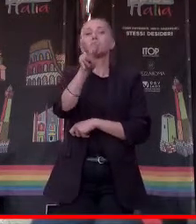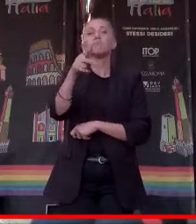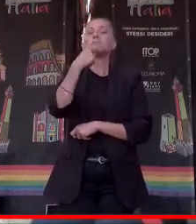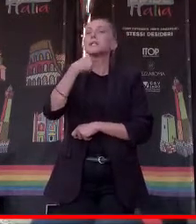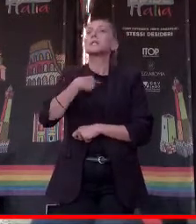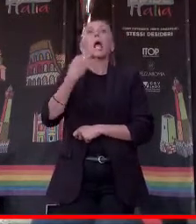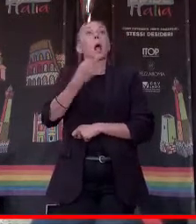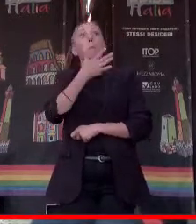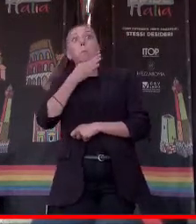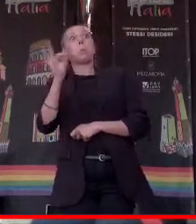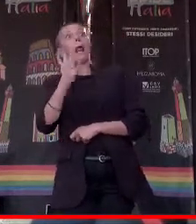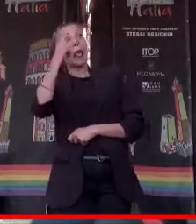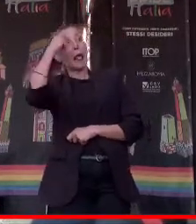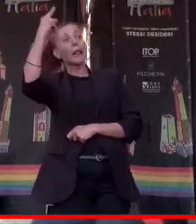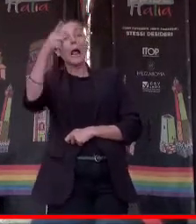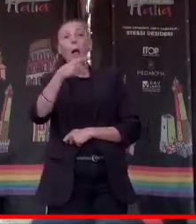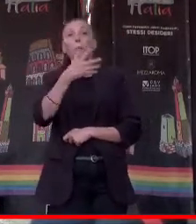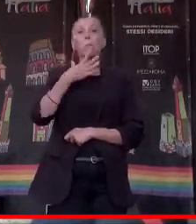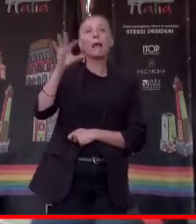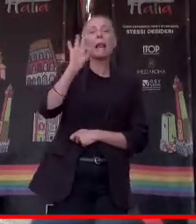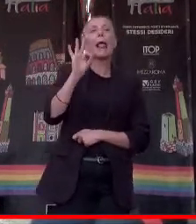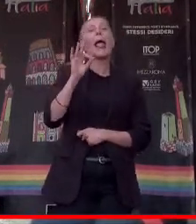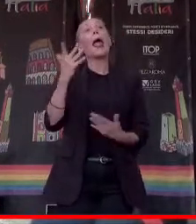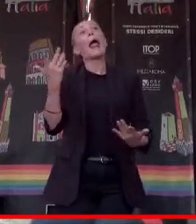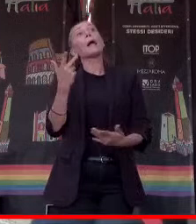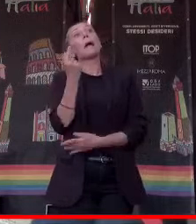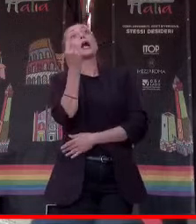idea, e i soldi?